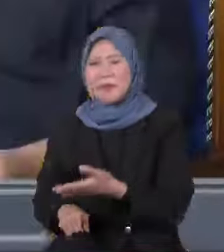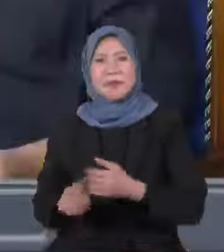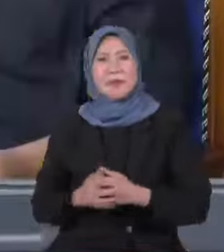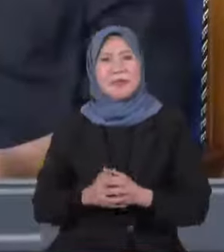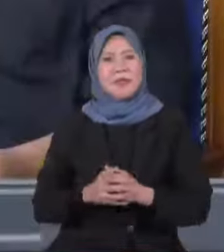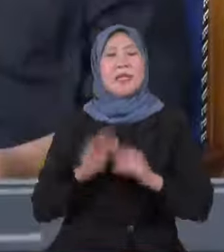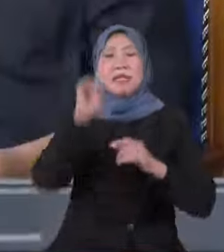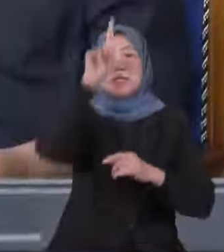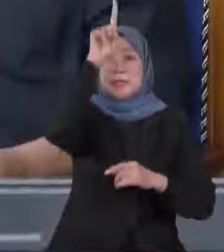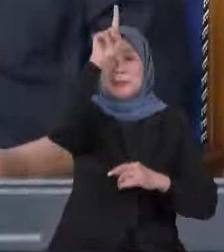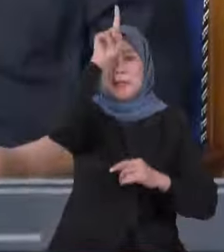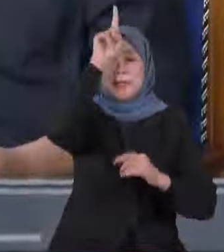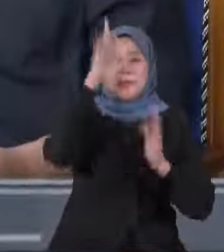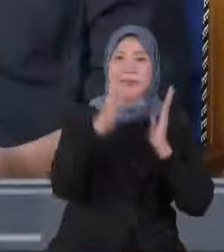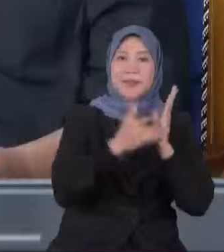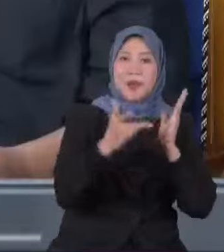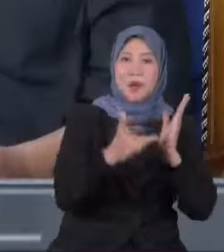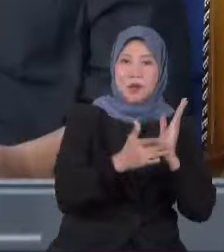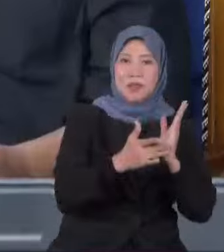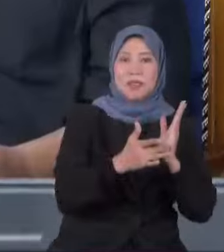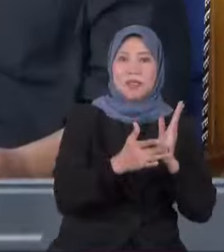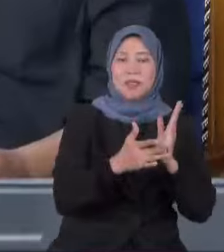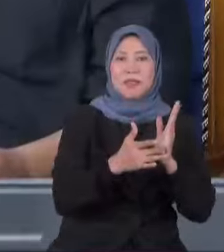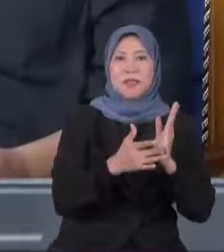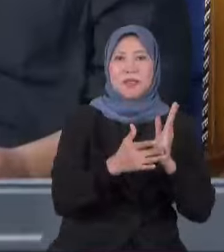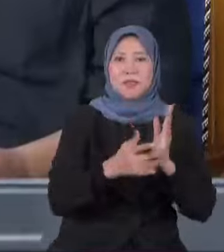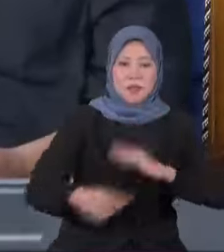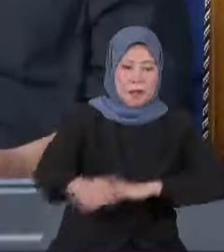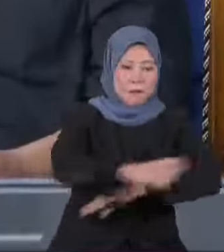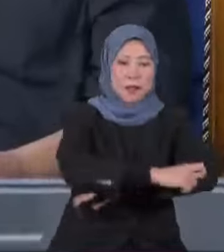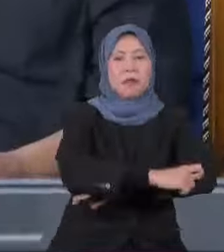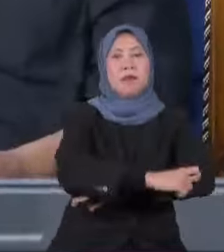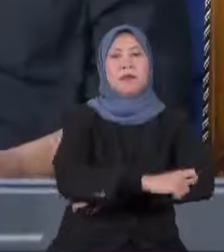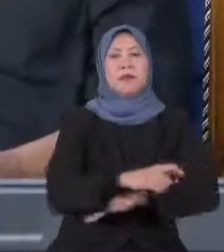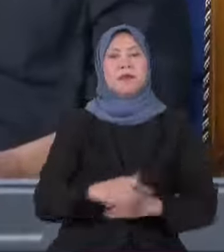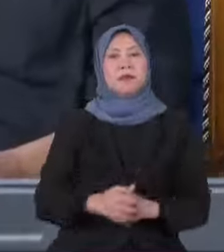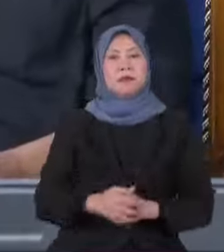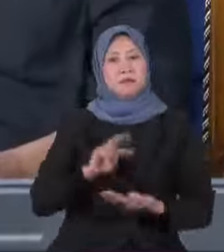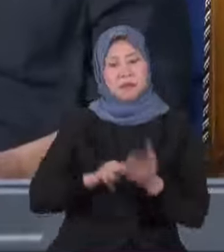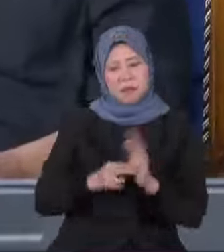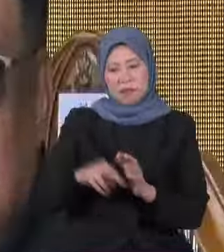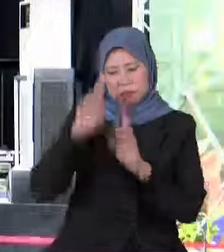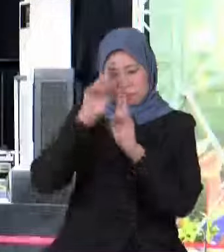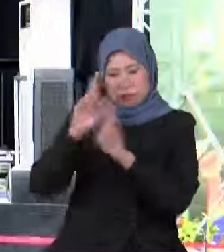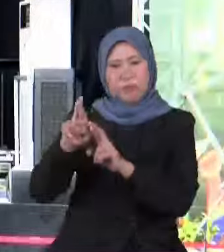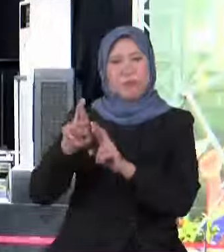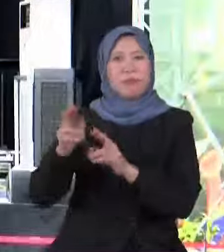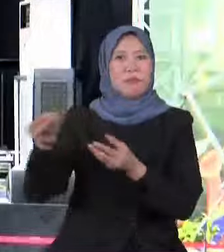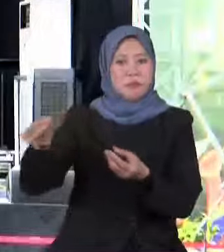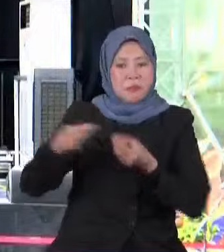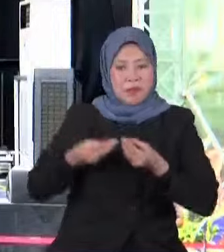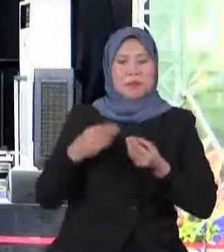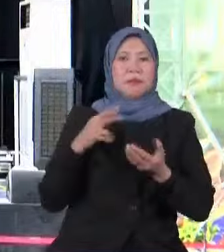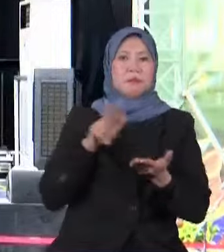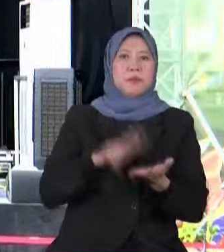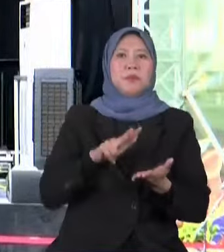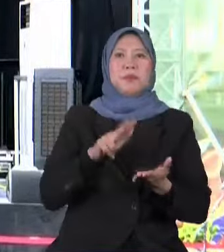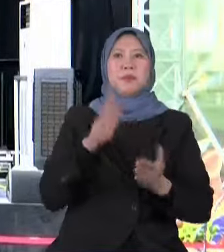German Technology Park. Bayangkan. Ini penghormatan, pengiktirafan diberikan